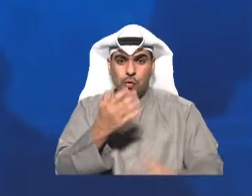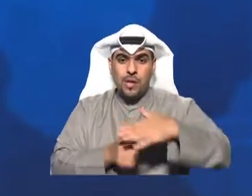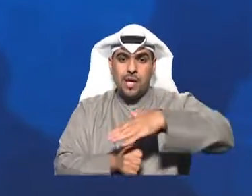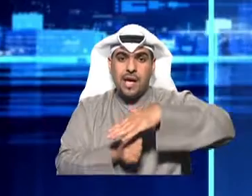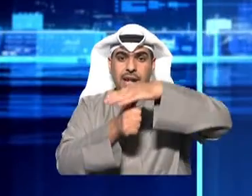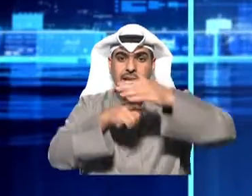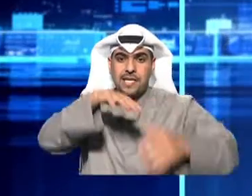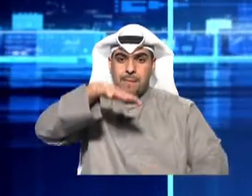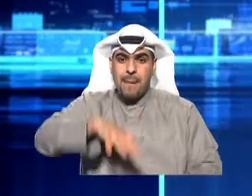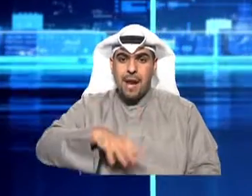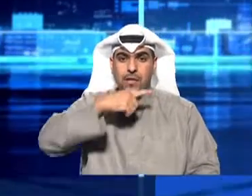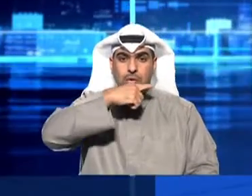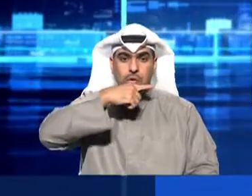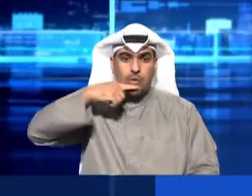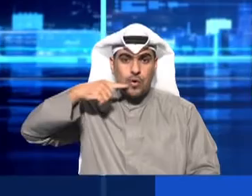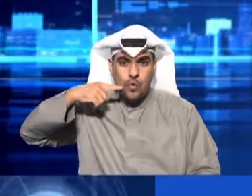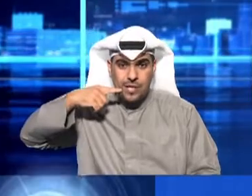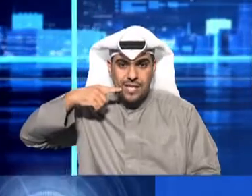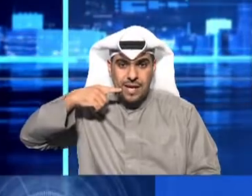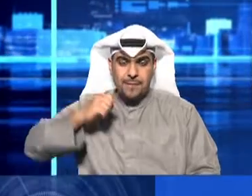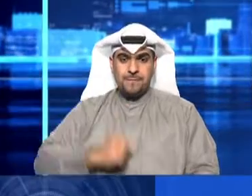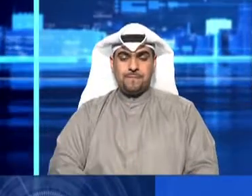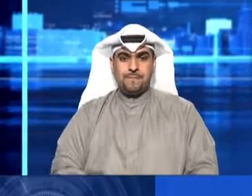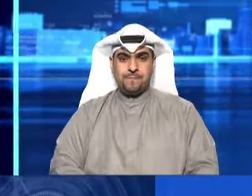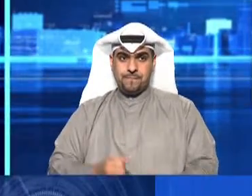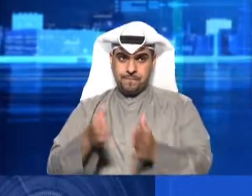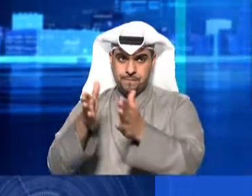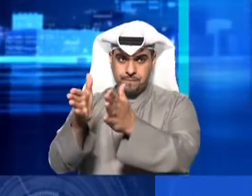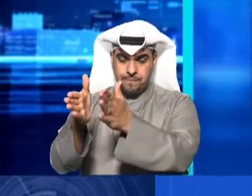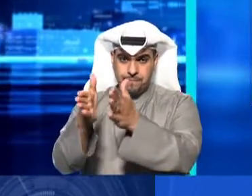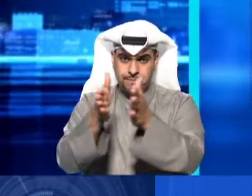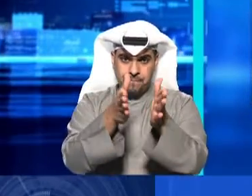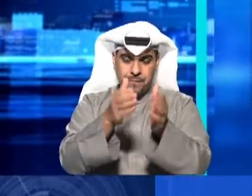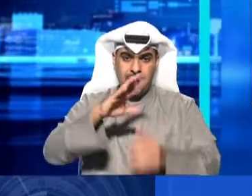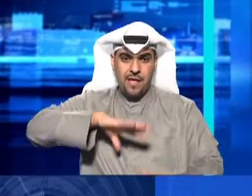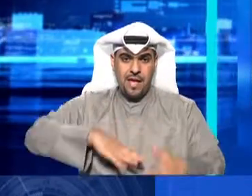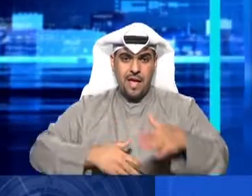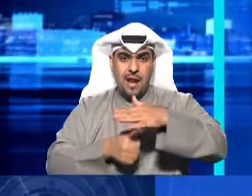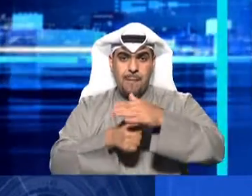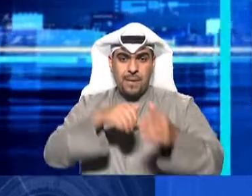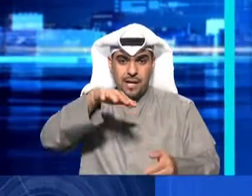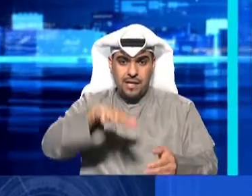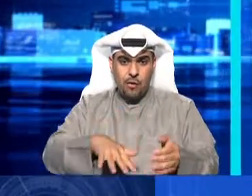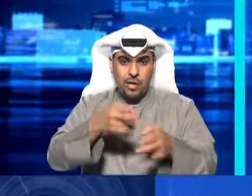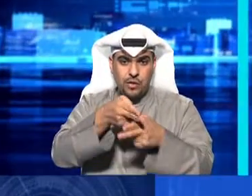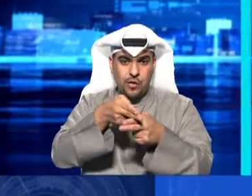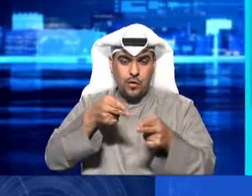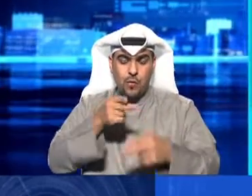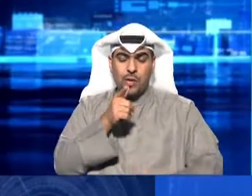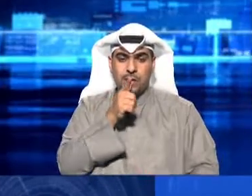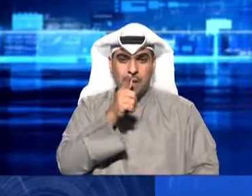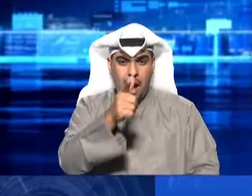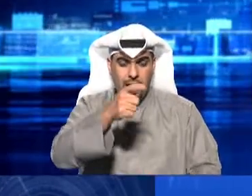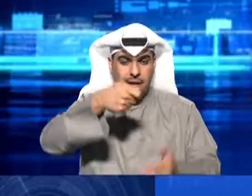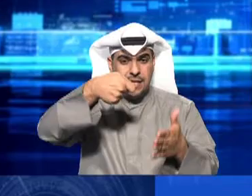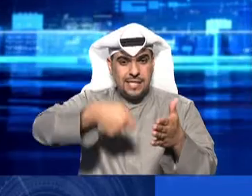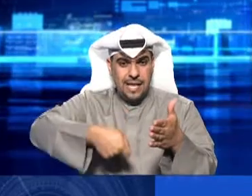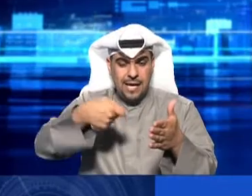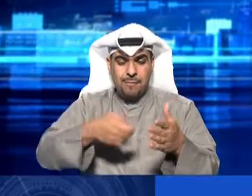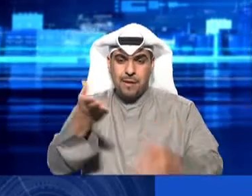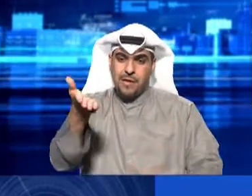بوتين رئيس روسيا الاتحادية الصديقة. عبر فيها سموه حفظه الله عن خالص تعازيه وصادق